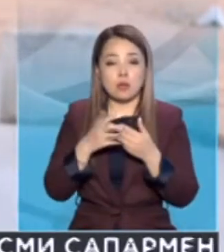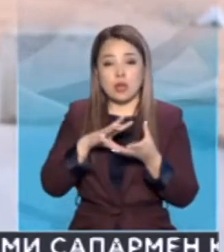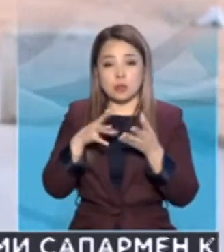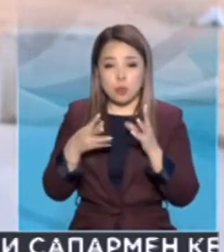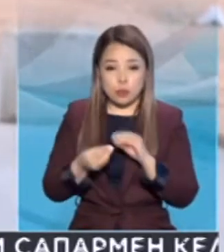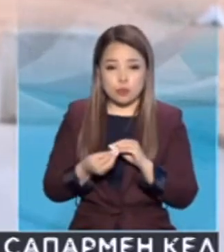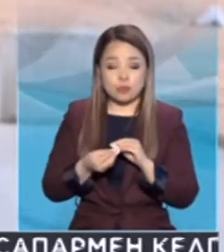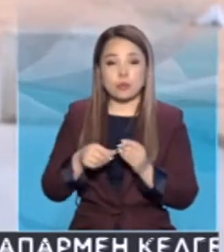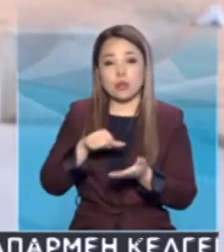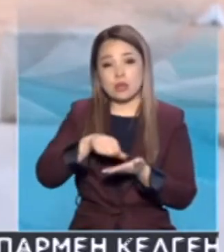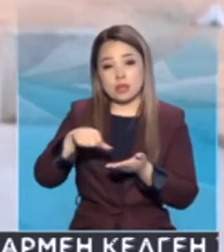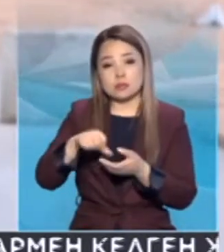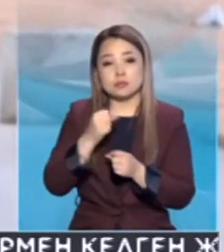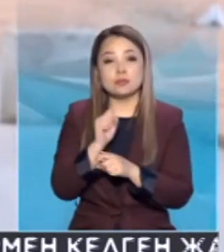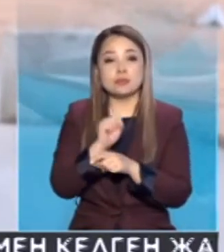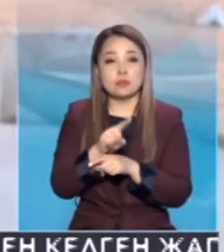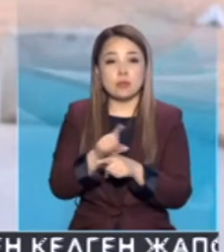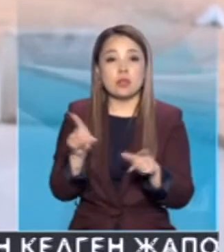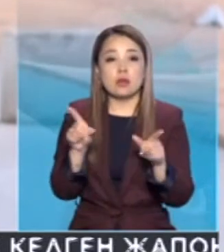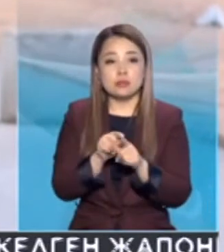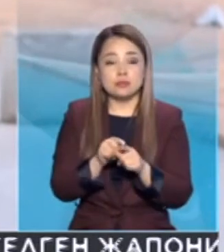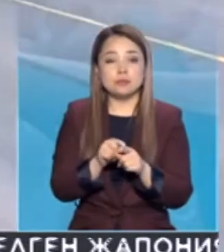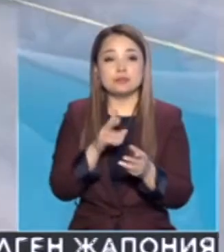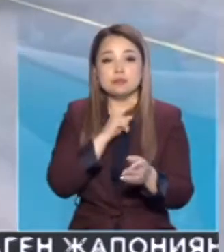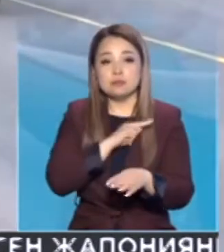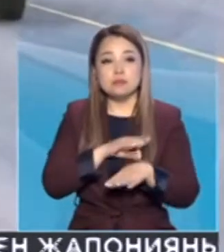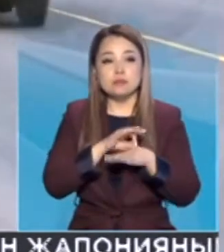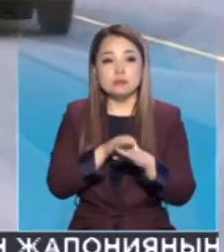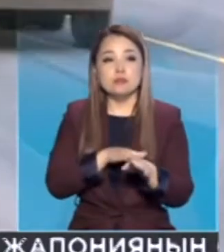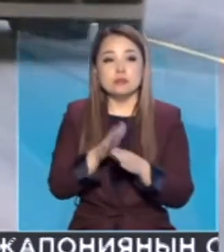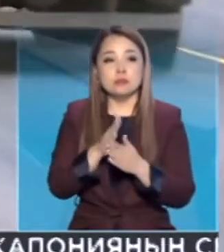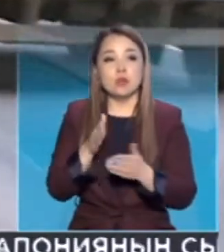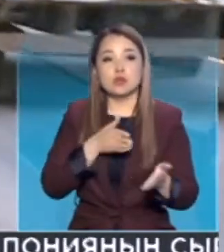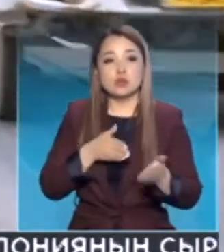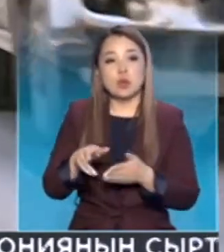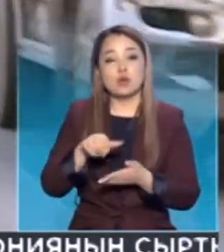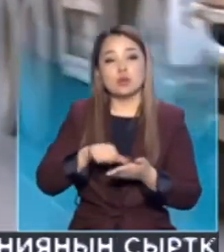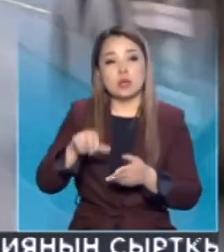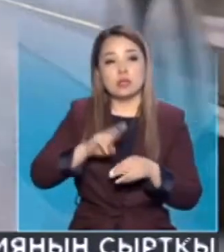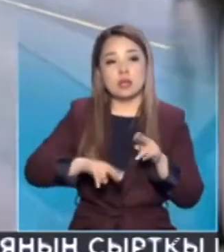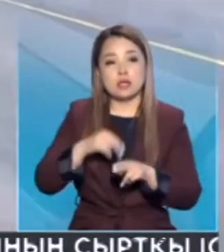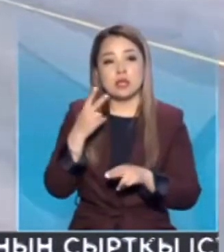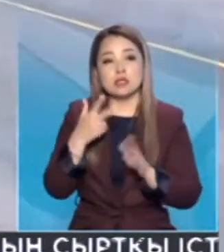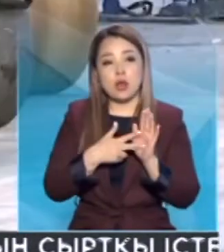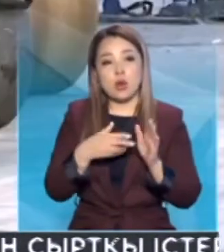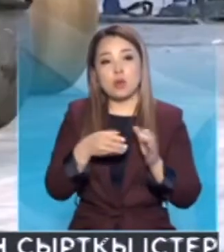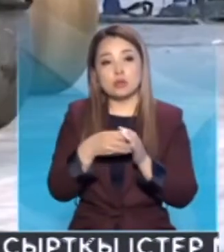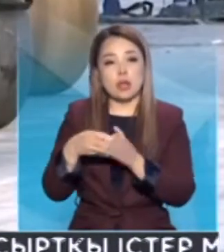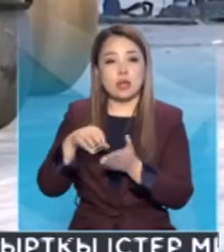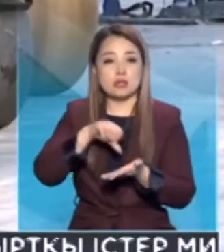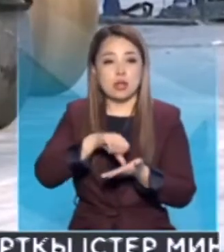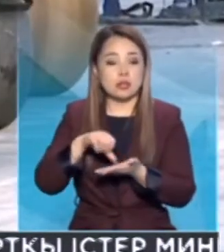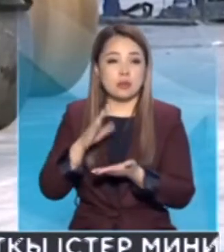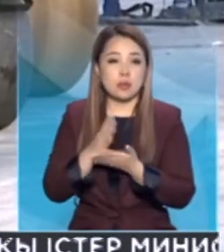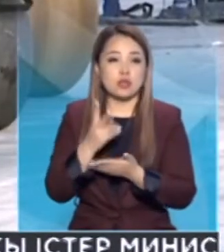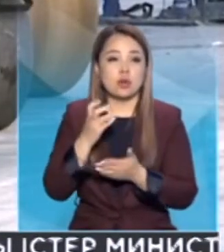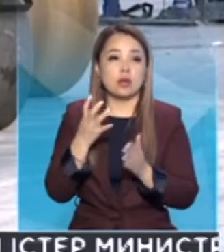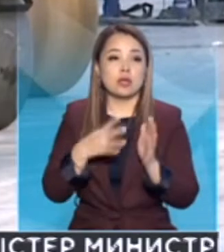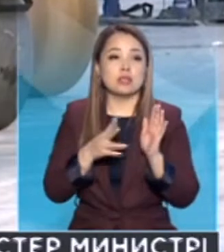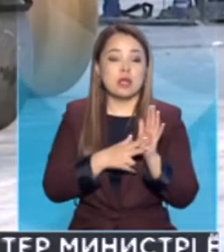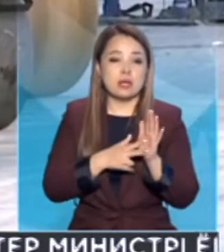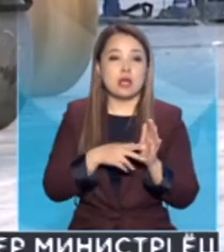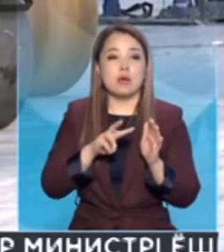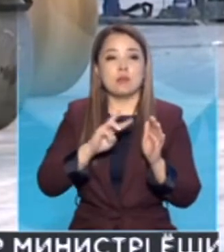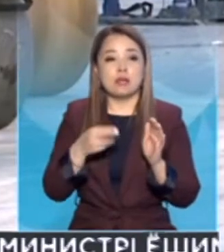сол заказчикпен бірге авторский надзормен. Жол құрылысы 8 учаскеге бөлінген. Жоба құны 248 миллиард теңге.